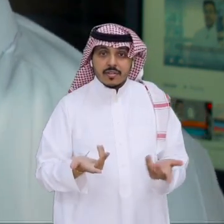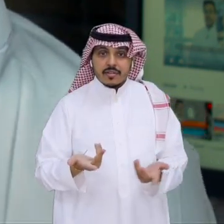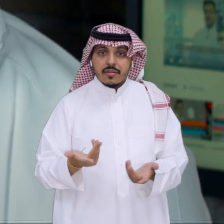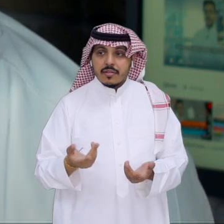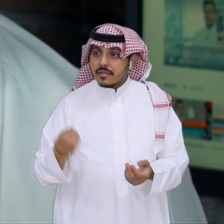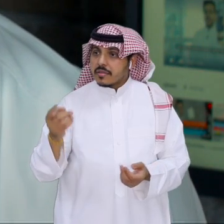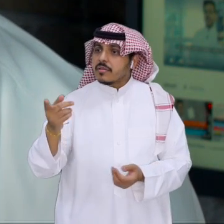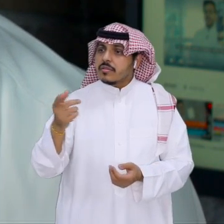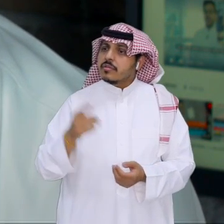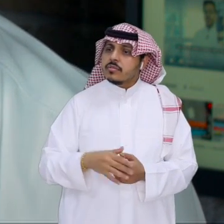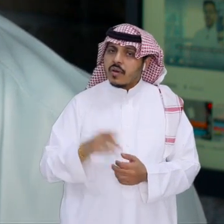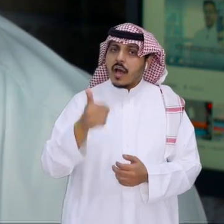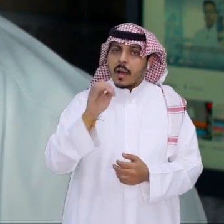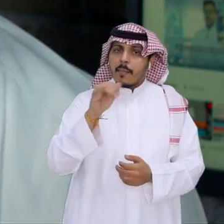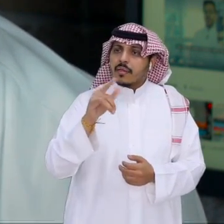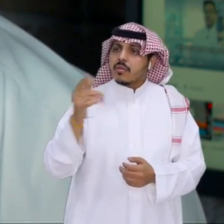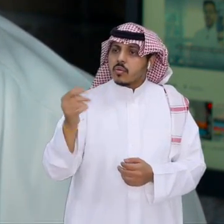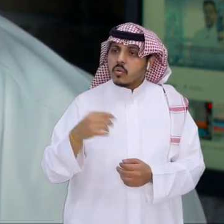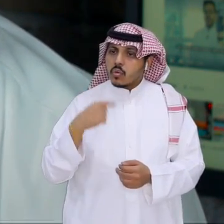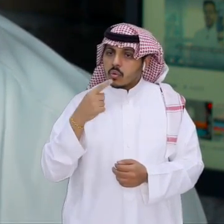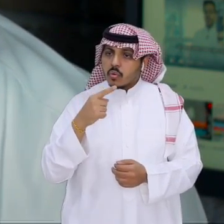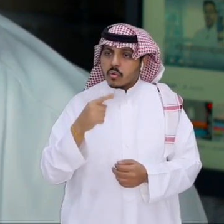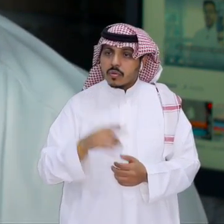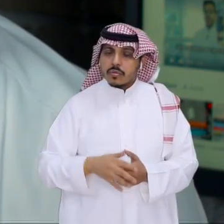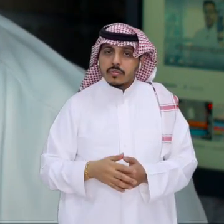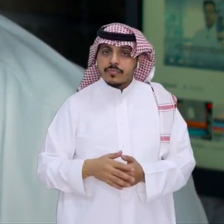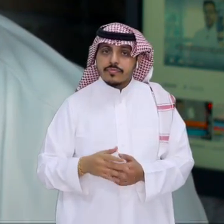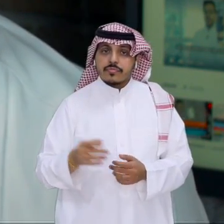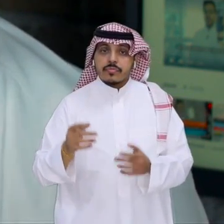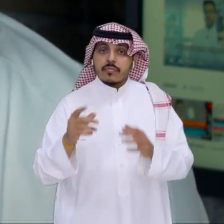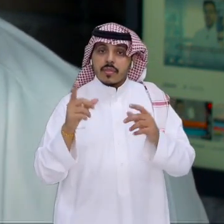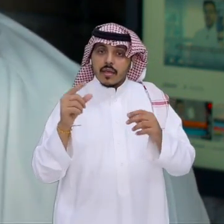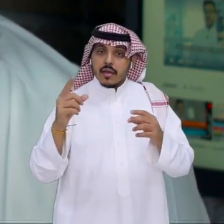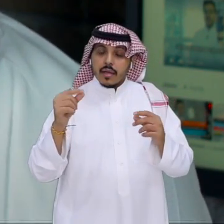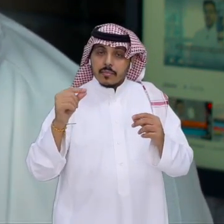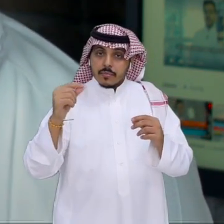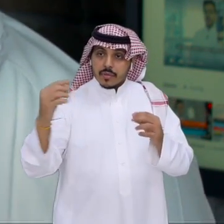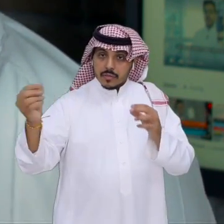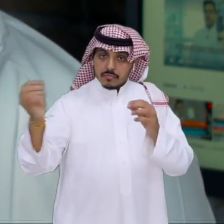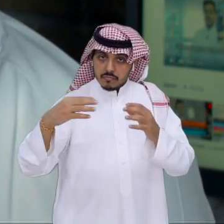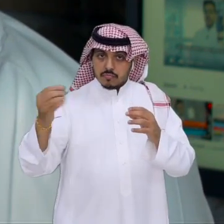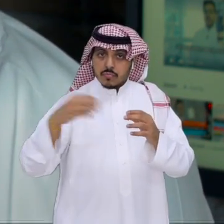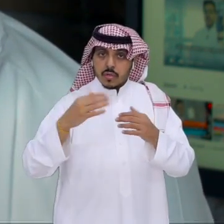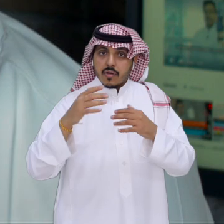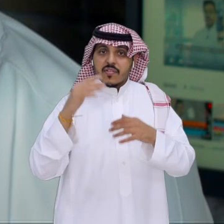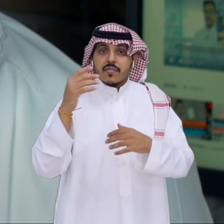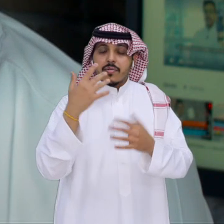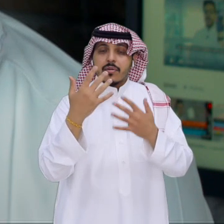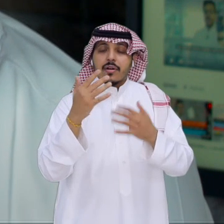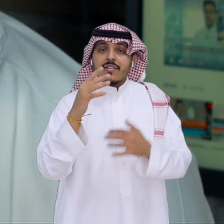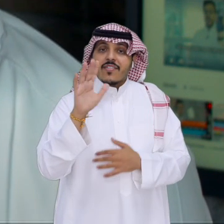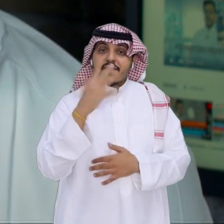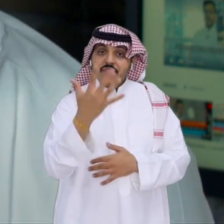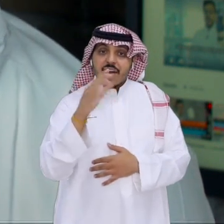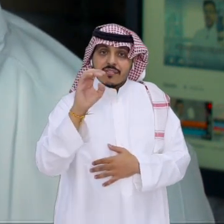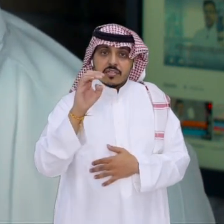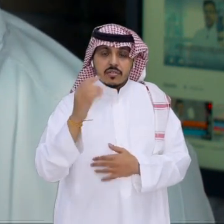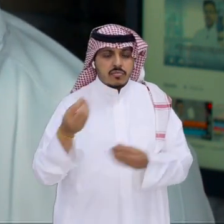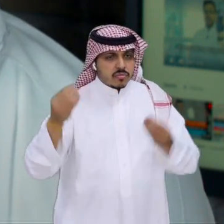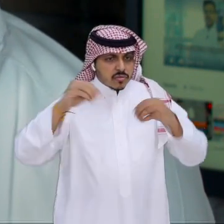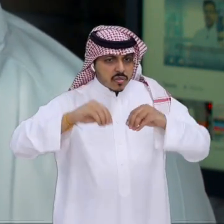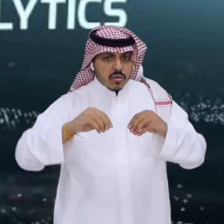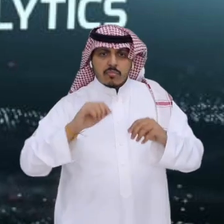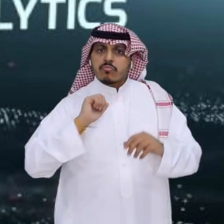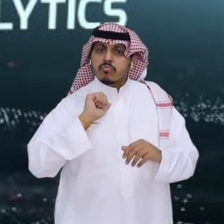لا بعدين الـ 5G تقريبا حتى الليتنسي وهذه الأمور ما هي موجودة، السرعة خلاص يعني وصلت أقصى حد المفروض بس اسرع من كاتبين